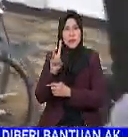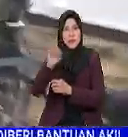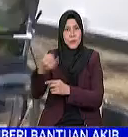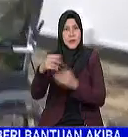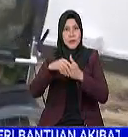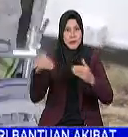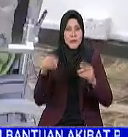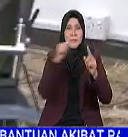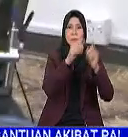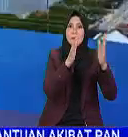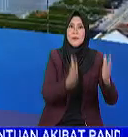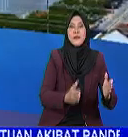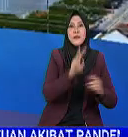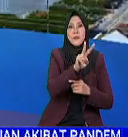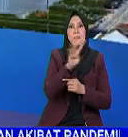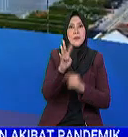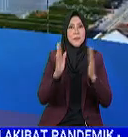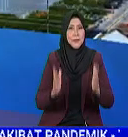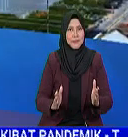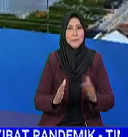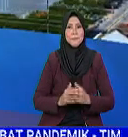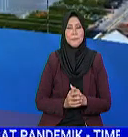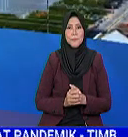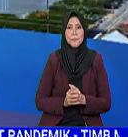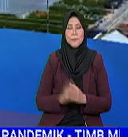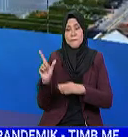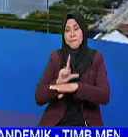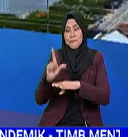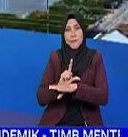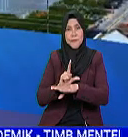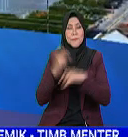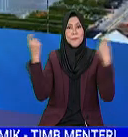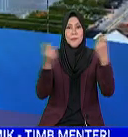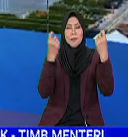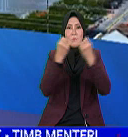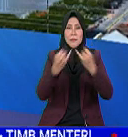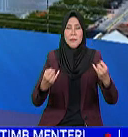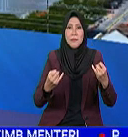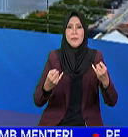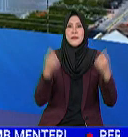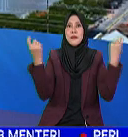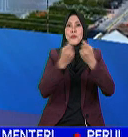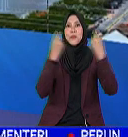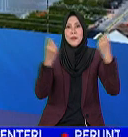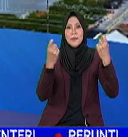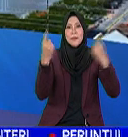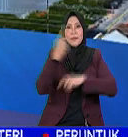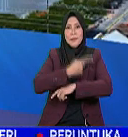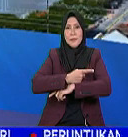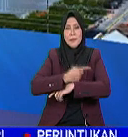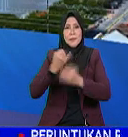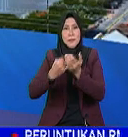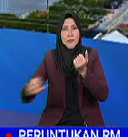kepada 24 penerima Cecil ratai bagi majelis istiadat resmi bersempena sambutan perayaan hari